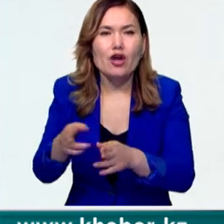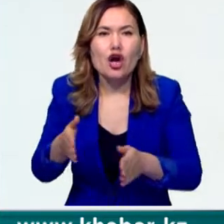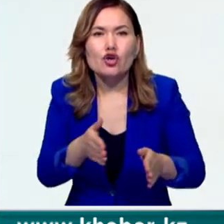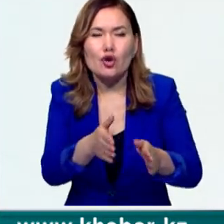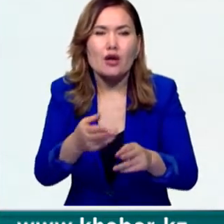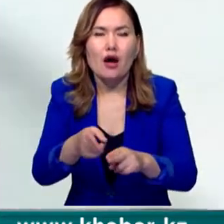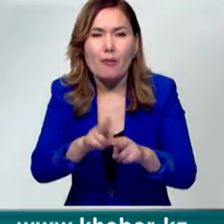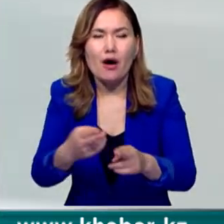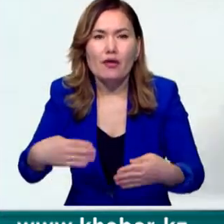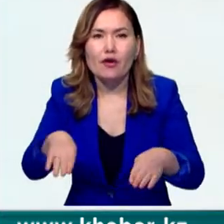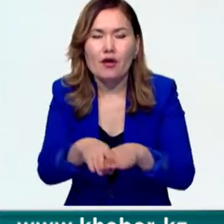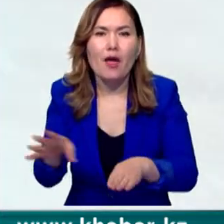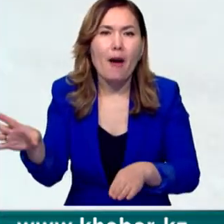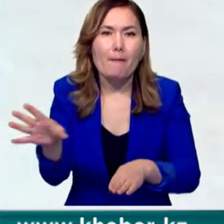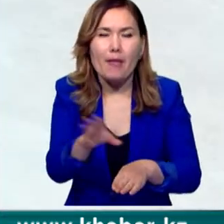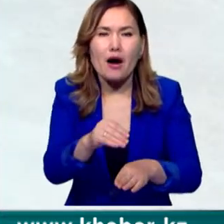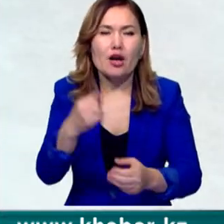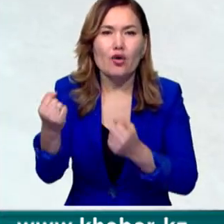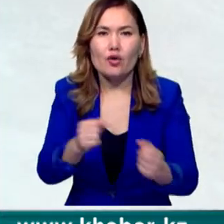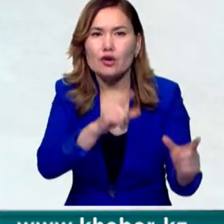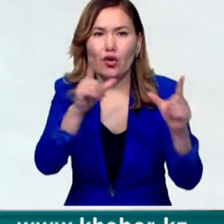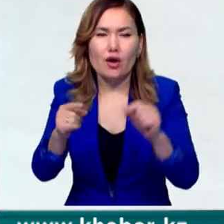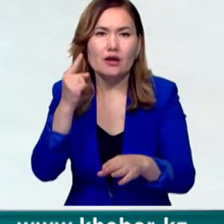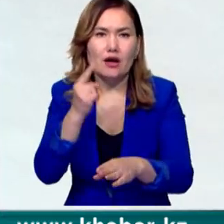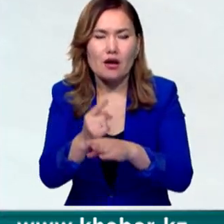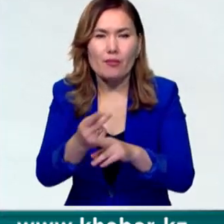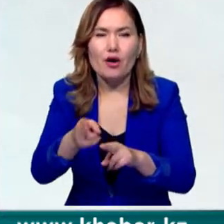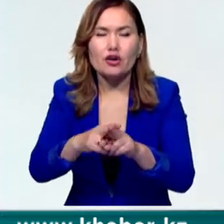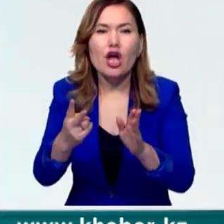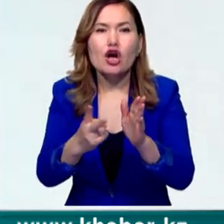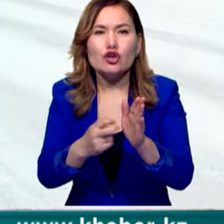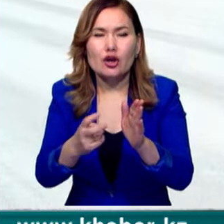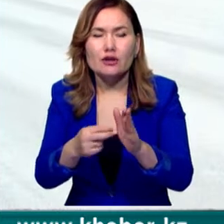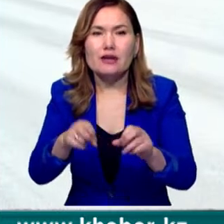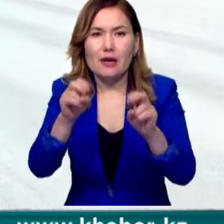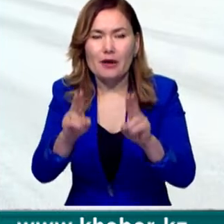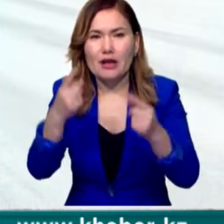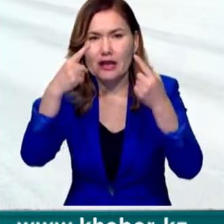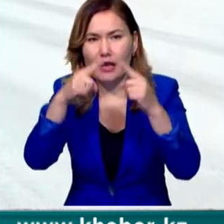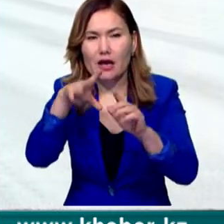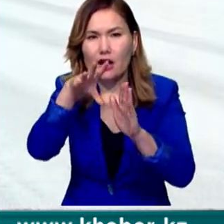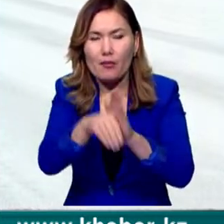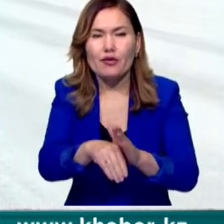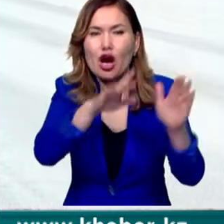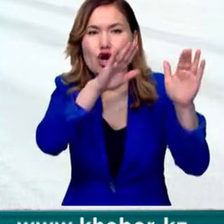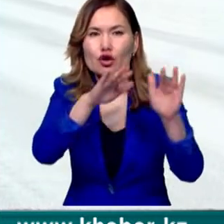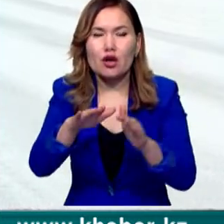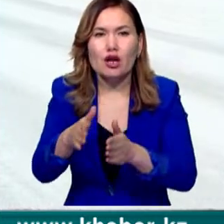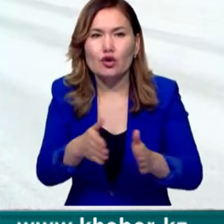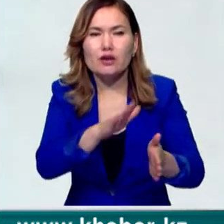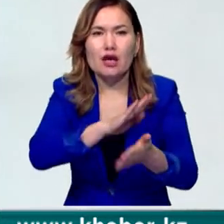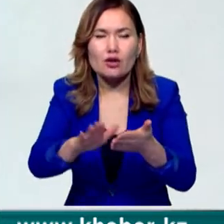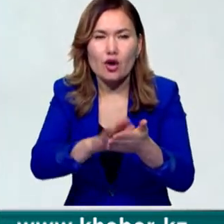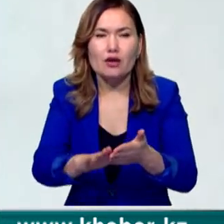жолдардың 5-тен 1-інде барлық көлік түрі үшін қозғалыс тоқтатылды. 700-ден астам арнайы техника жолда аршуға